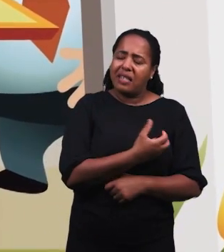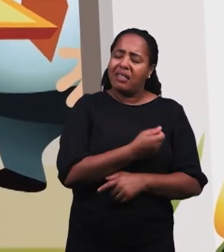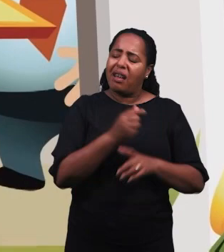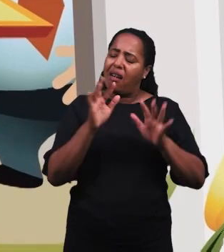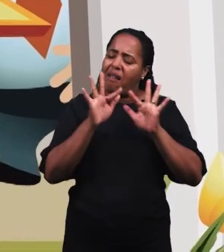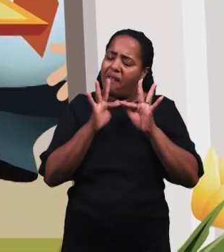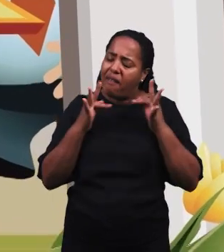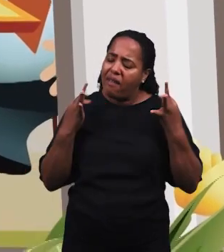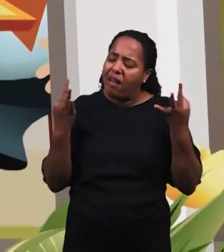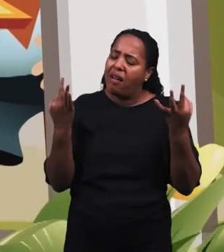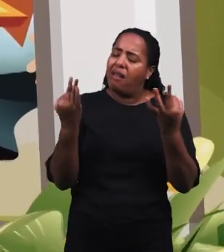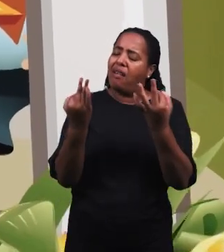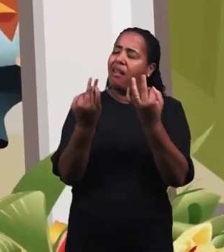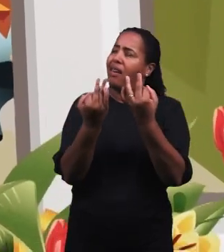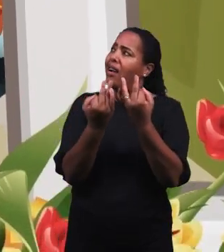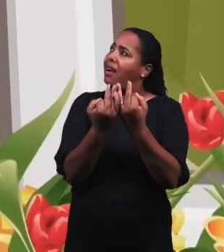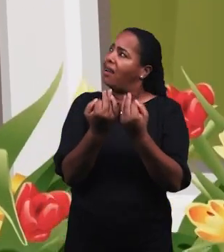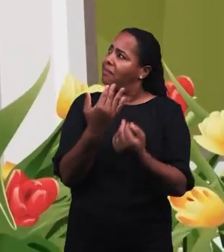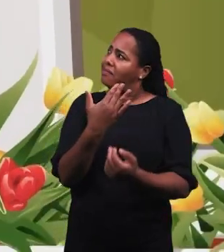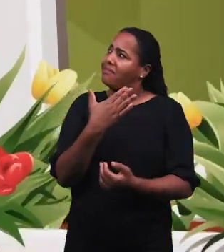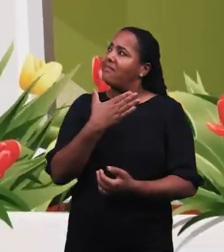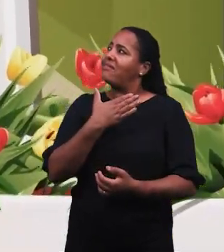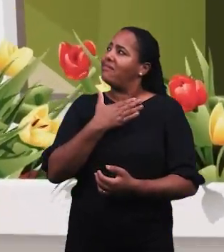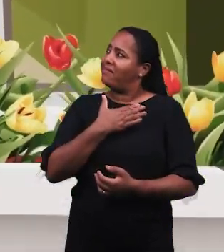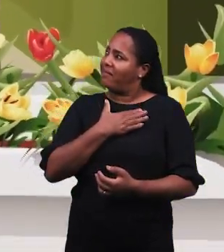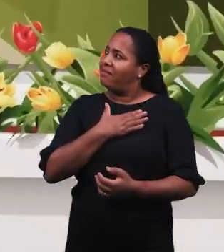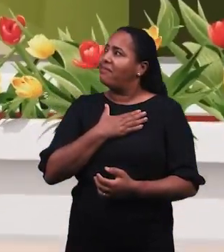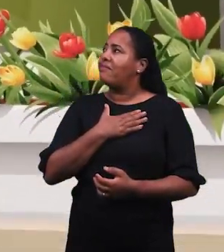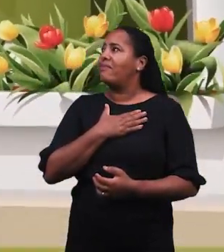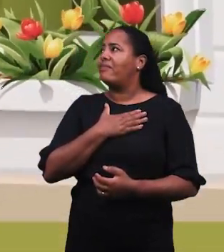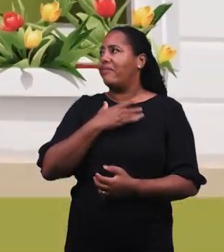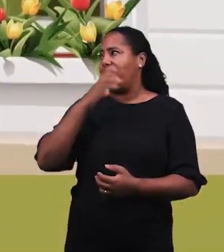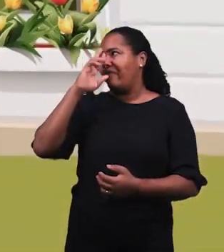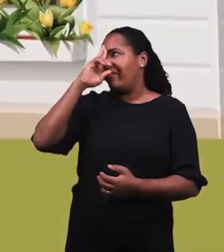чтобы Он спас семью мою.